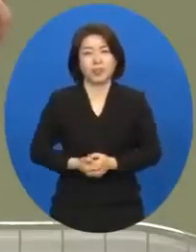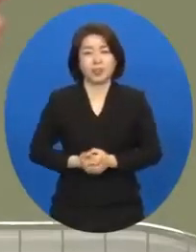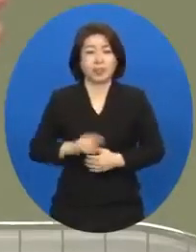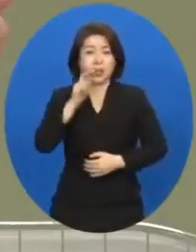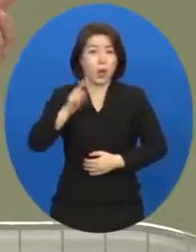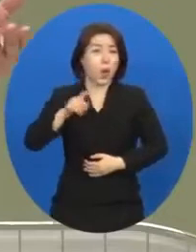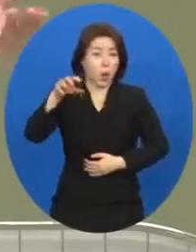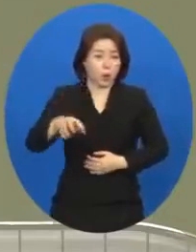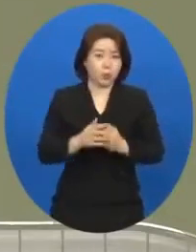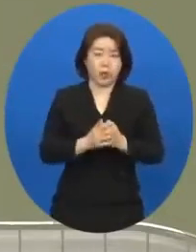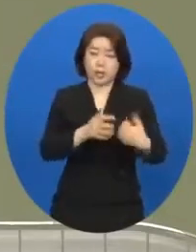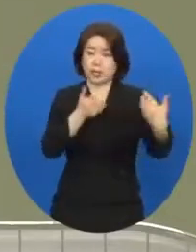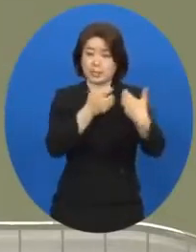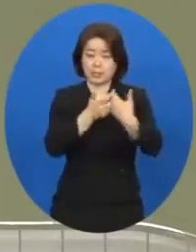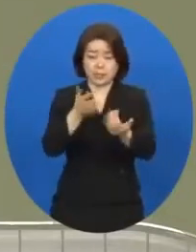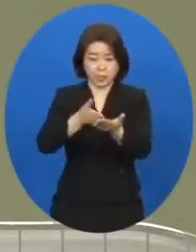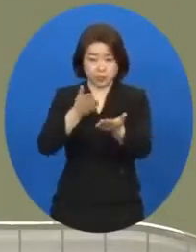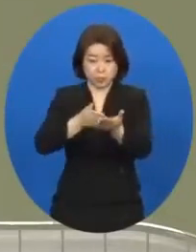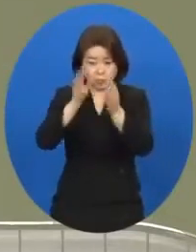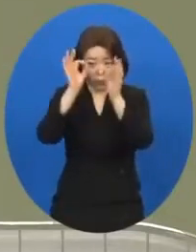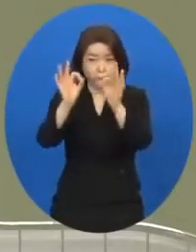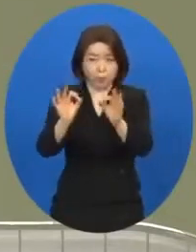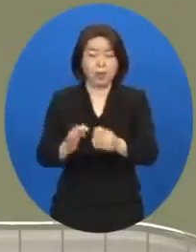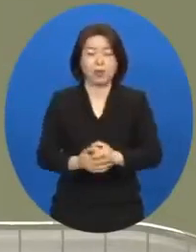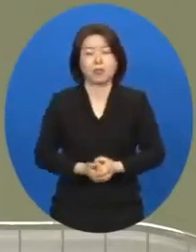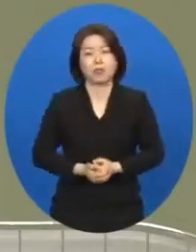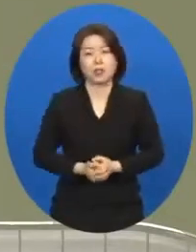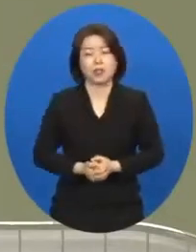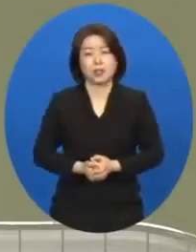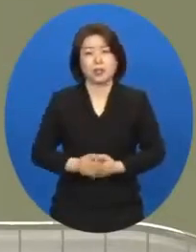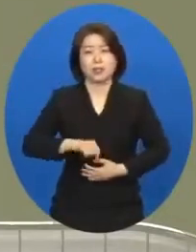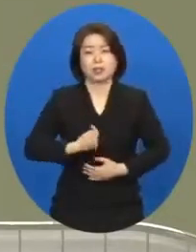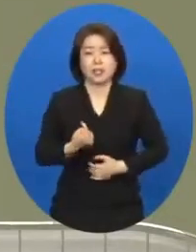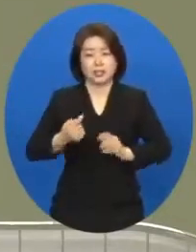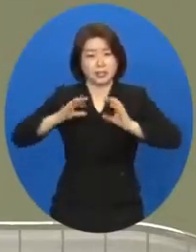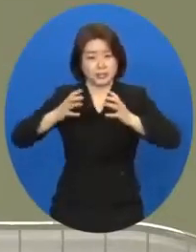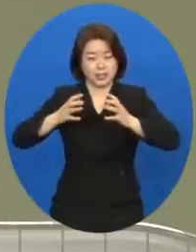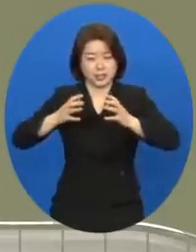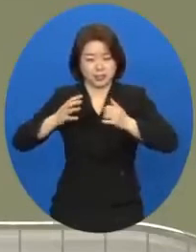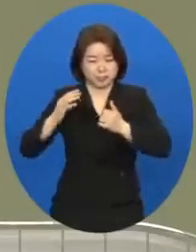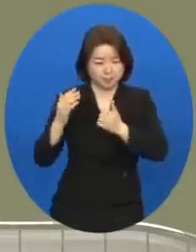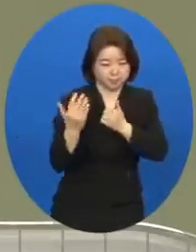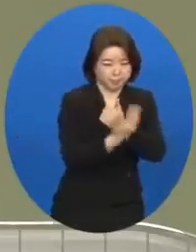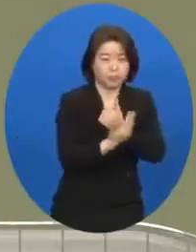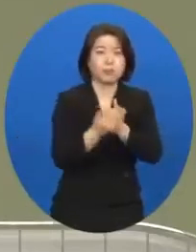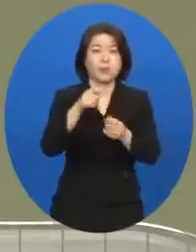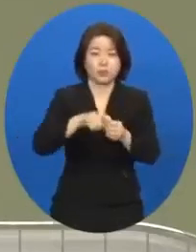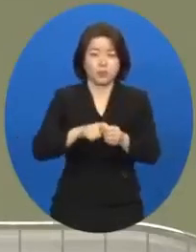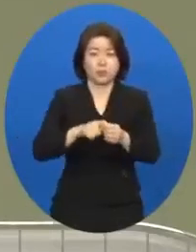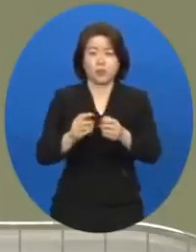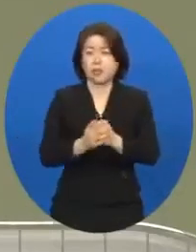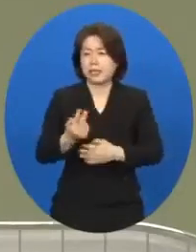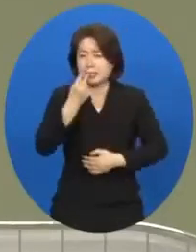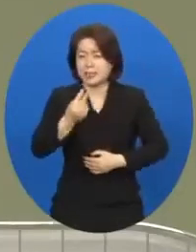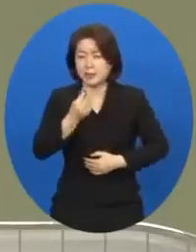우크라이나 전쟁 뉴스를 듣다 보면 그 자기 나라를 지키기 위해서 생명을